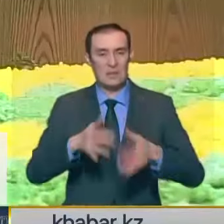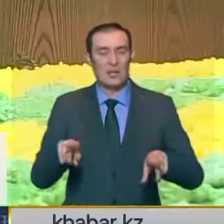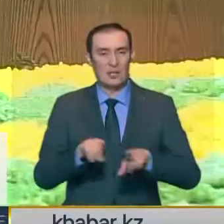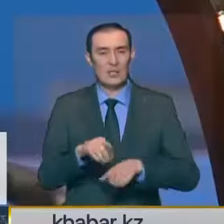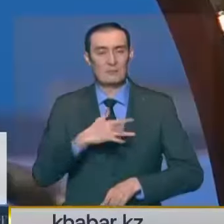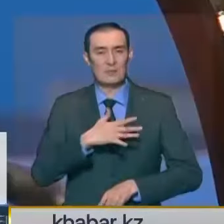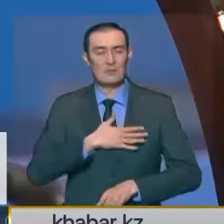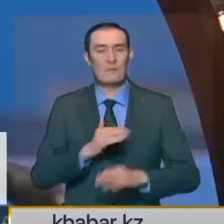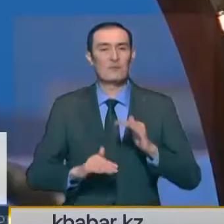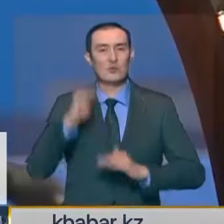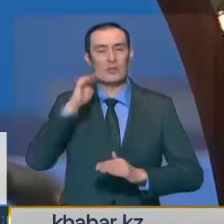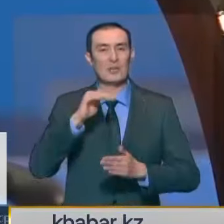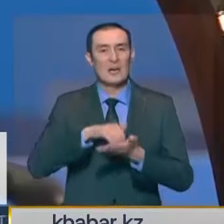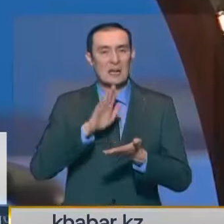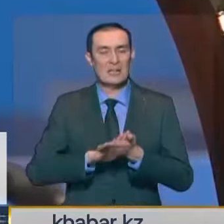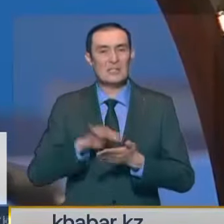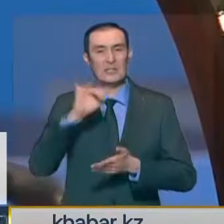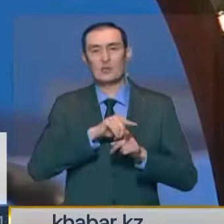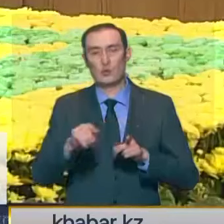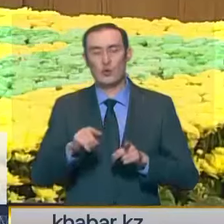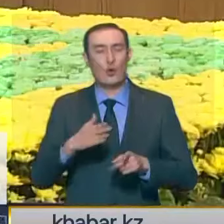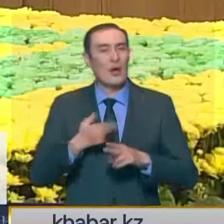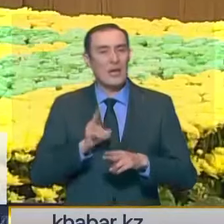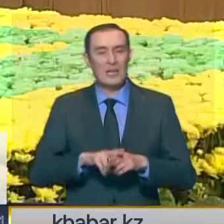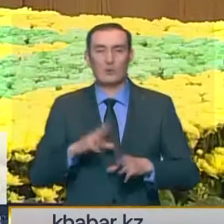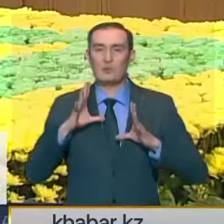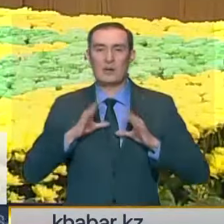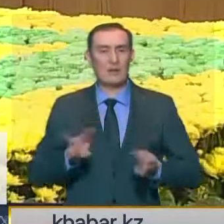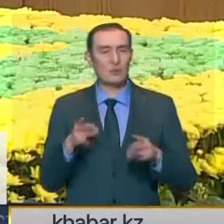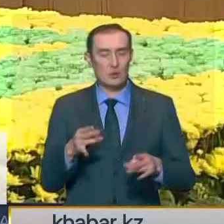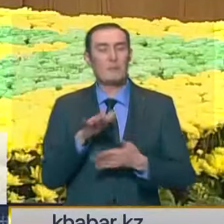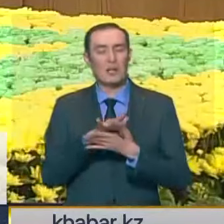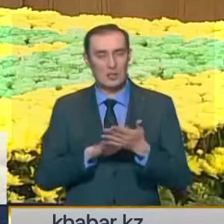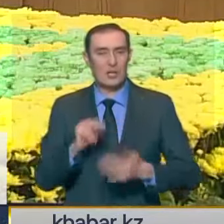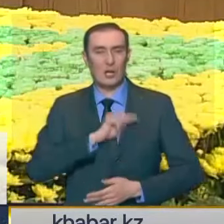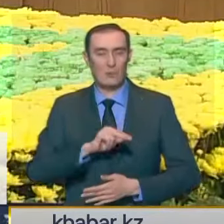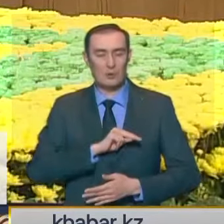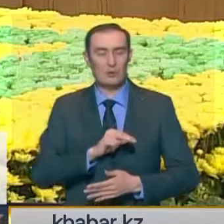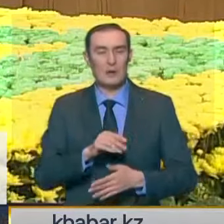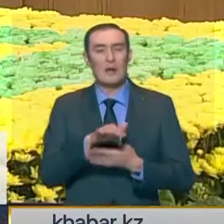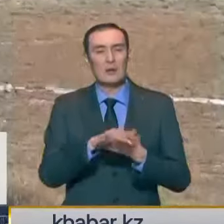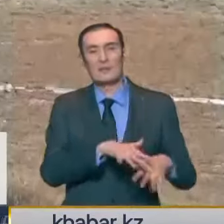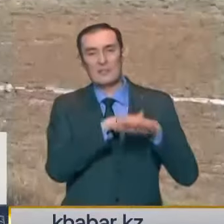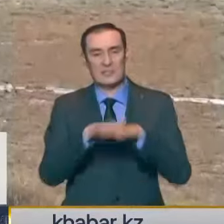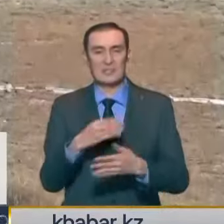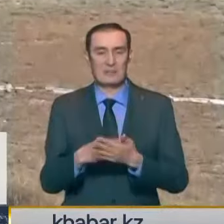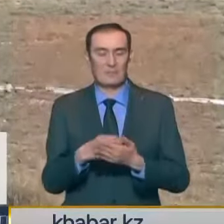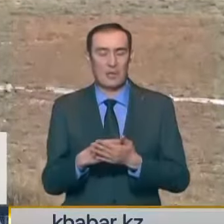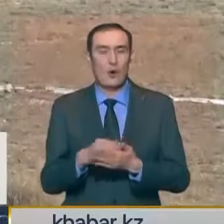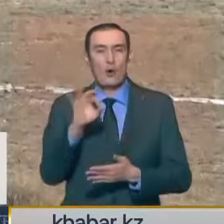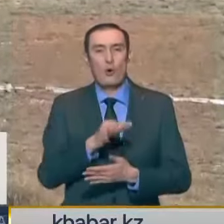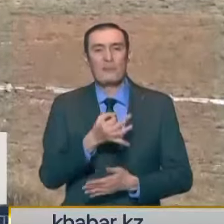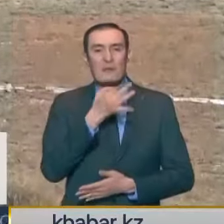присвоил стране самый высокий рейтинг за всю историю но мы не должны этим довольствоваться и упорно работать над дальнейшим привлечением инвестиций говоря о